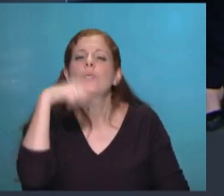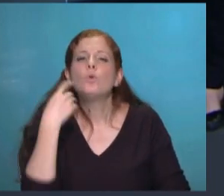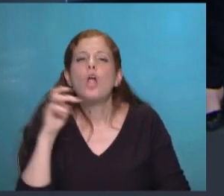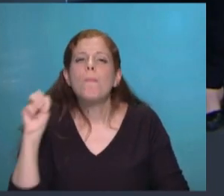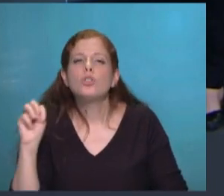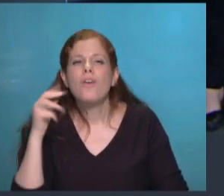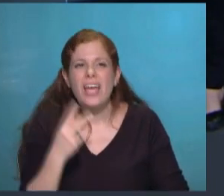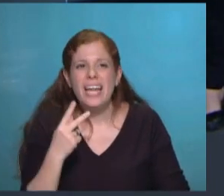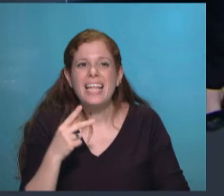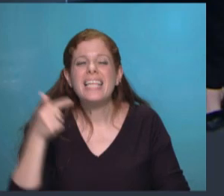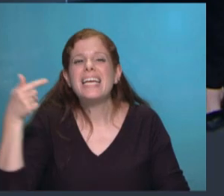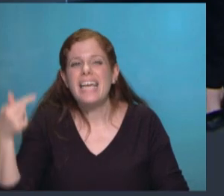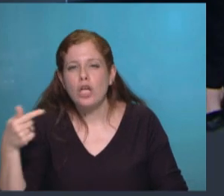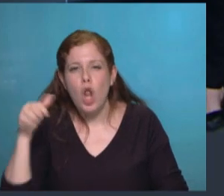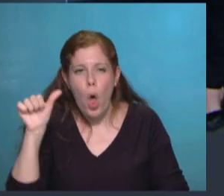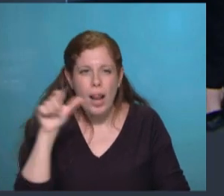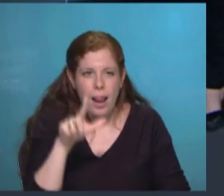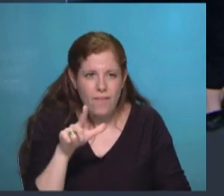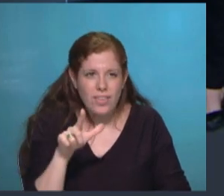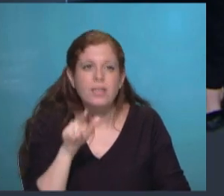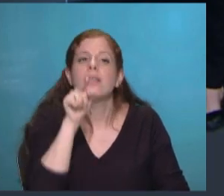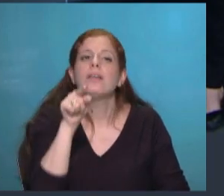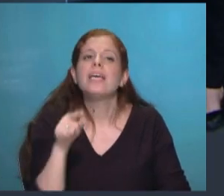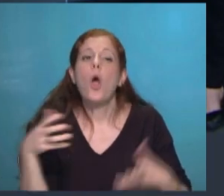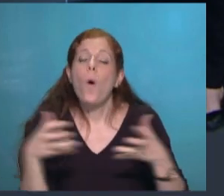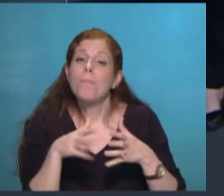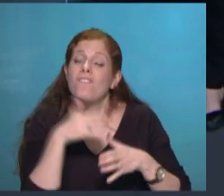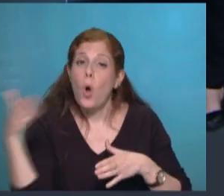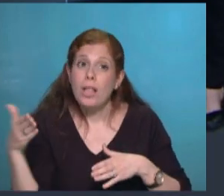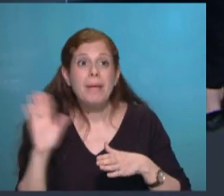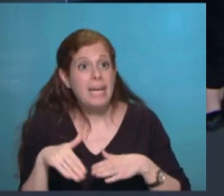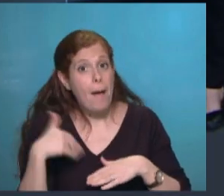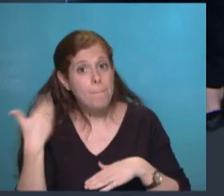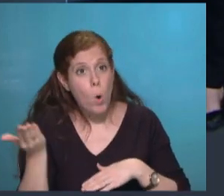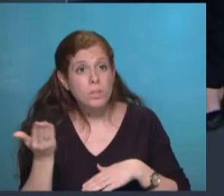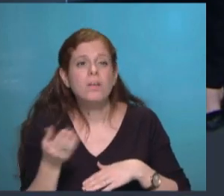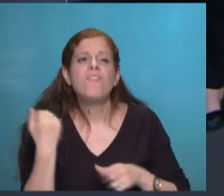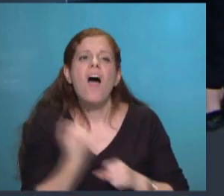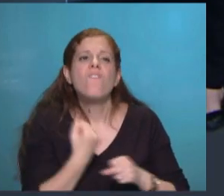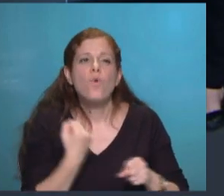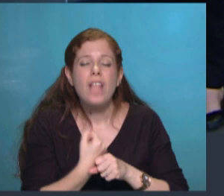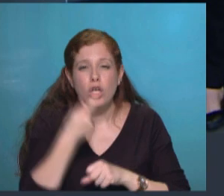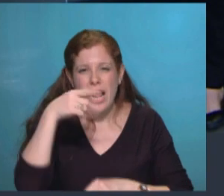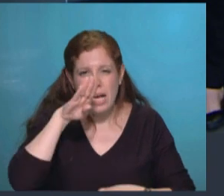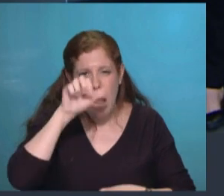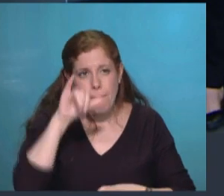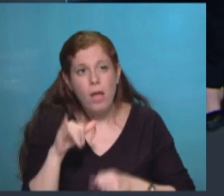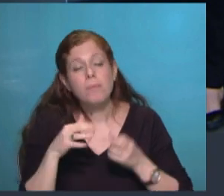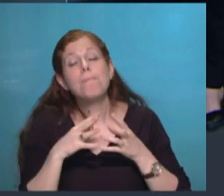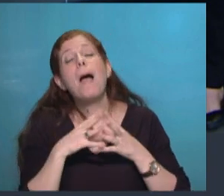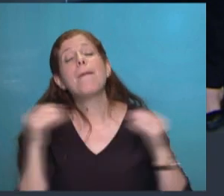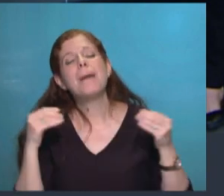גשר של אורלי לוי אבקסיס, איחוד מפלגות הימין, גם היא בחוץ, והעבודה של גבאי מאבדת לחלוטין את אמון